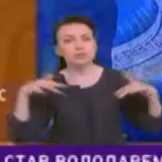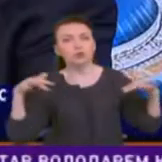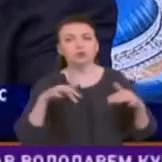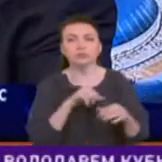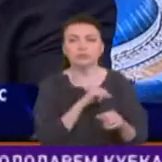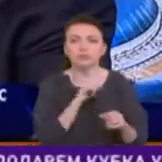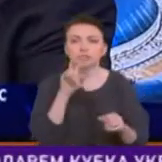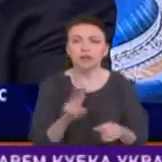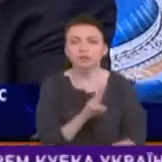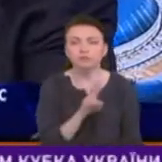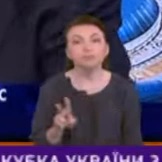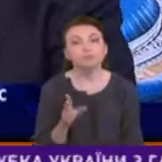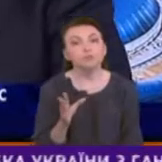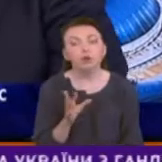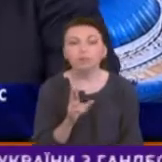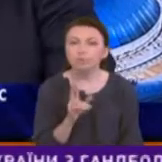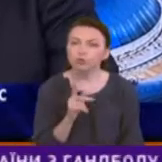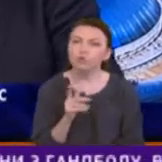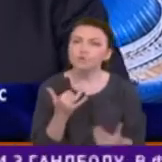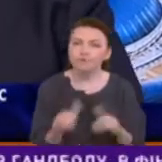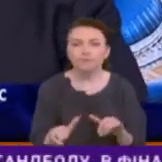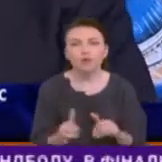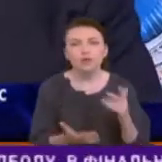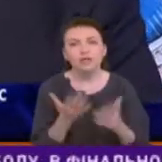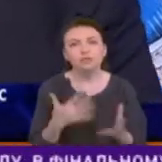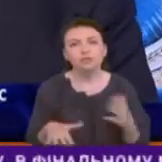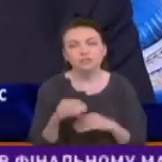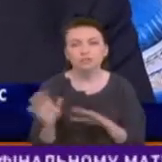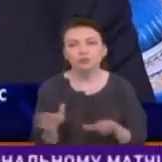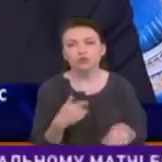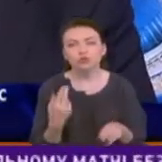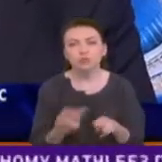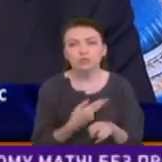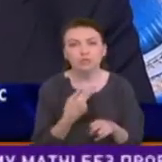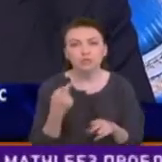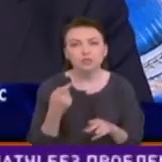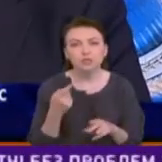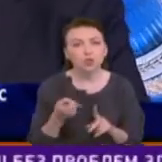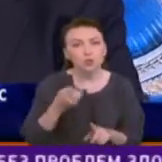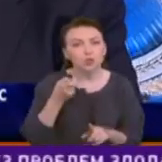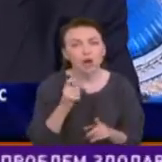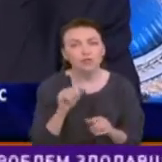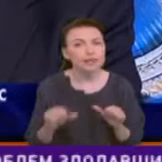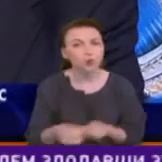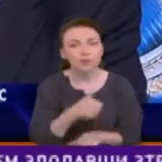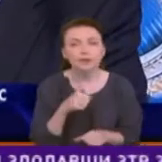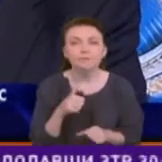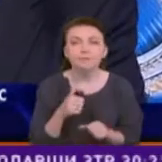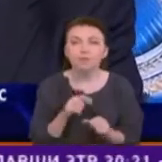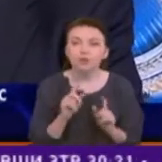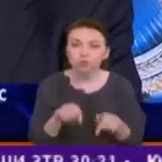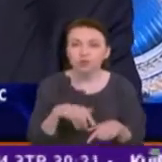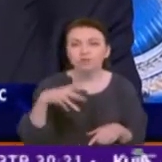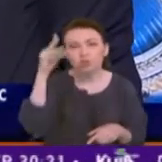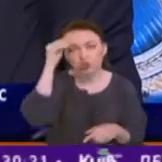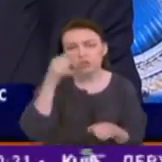церкви. Тому було би, знаєте, дивно, якби би все пройшло без крючка там і задоринки, як ми кажемо. Тому я вважаю,